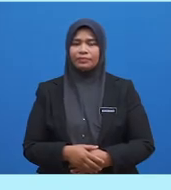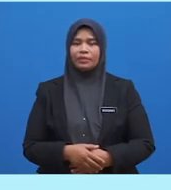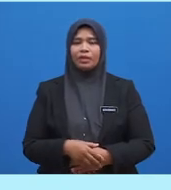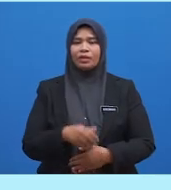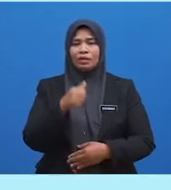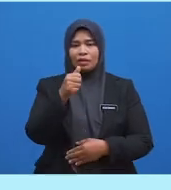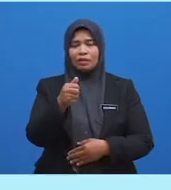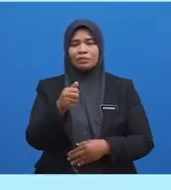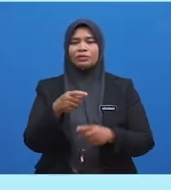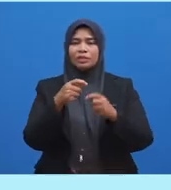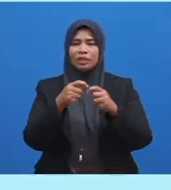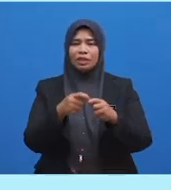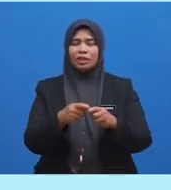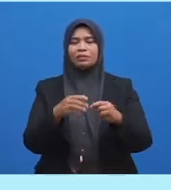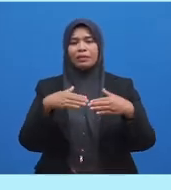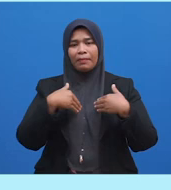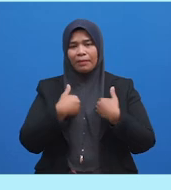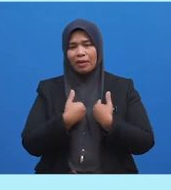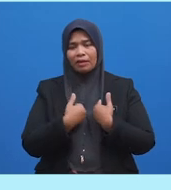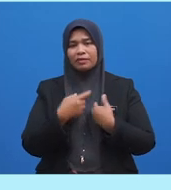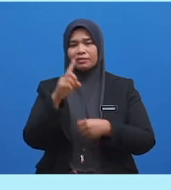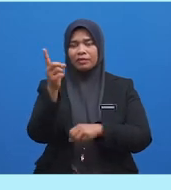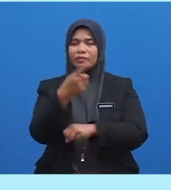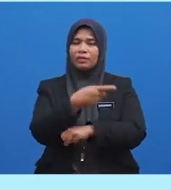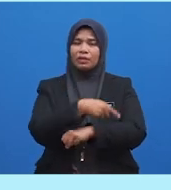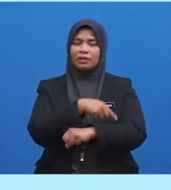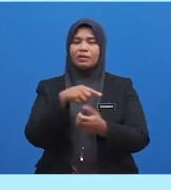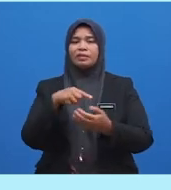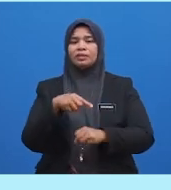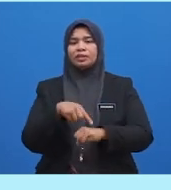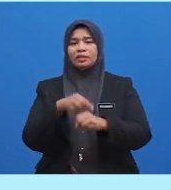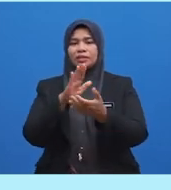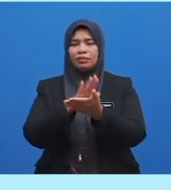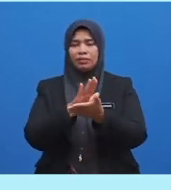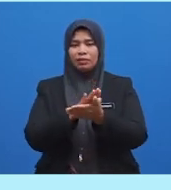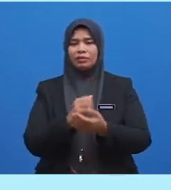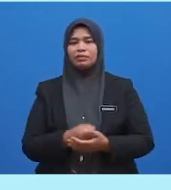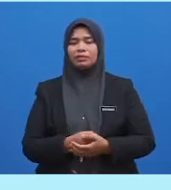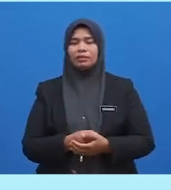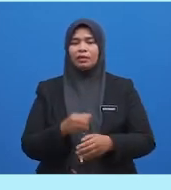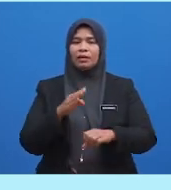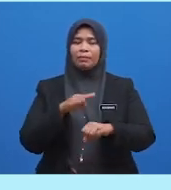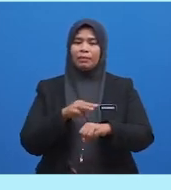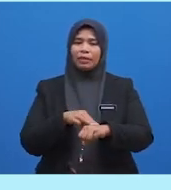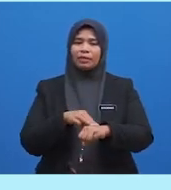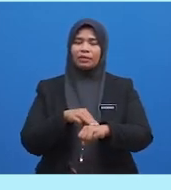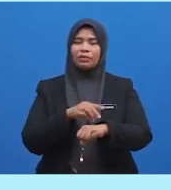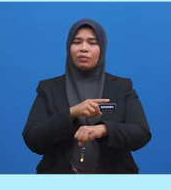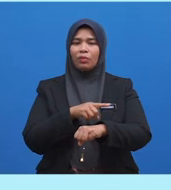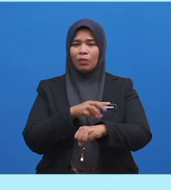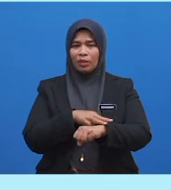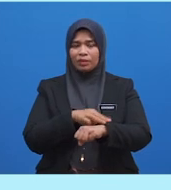kamu tentu penat seharian di sekolahku Hai pada waktu